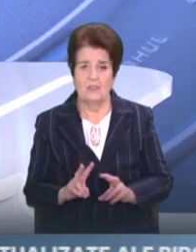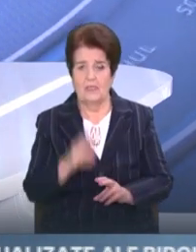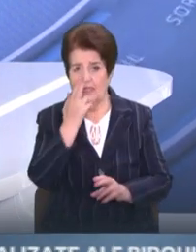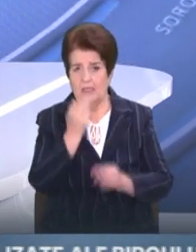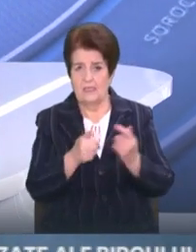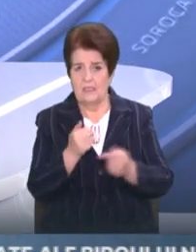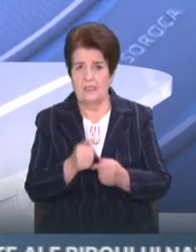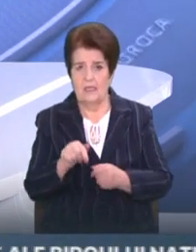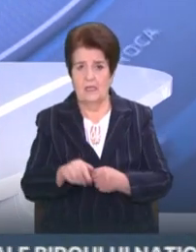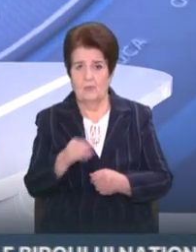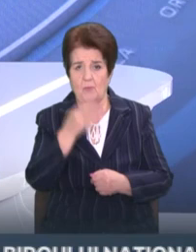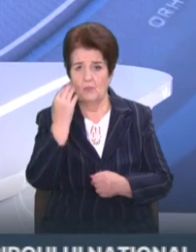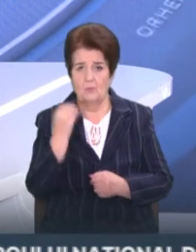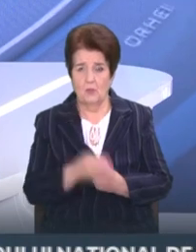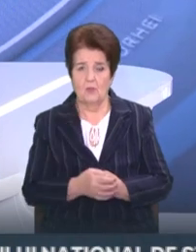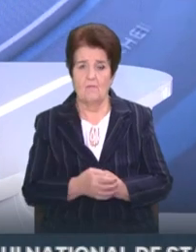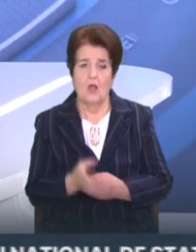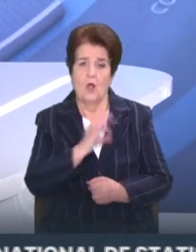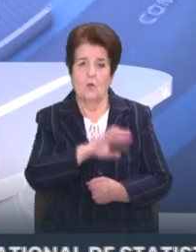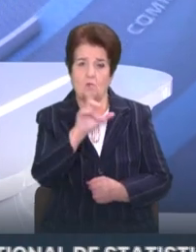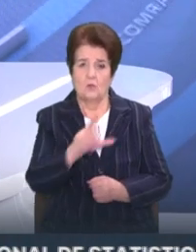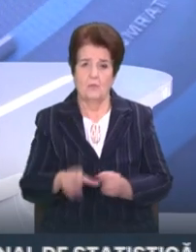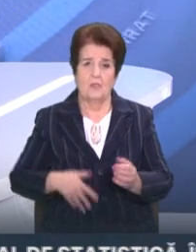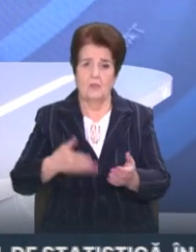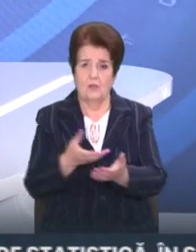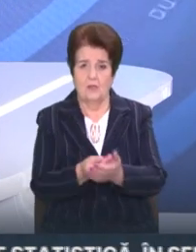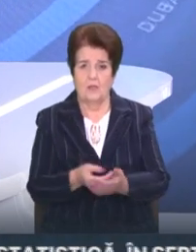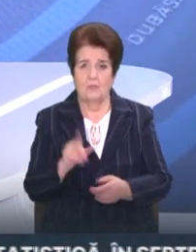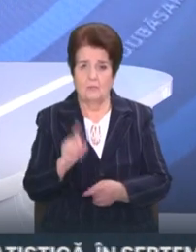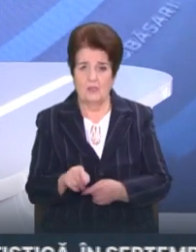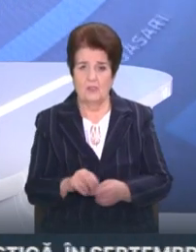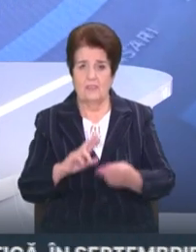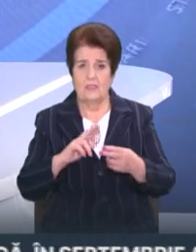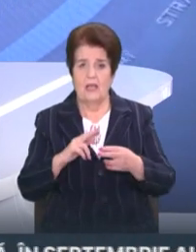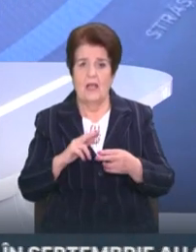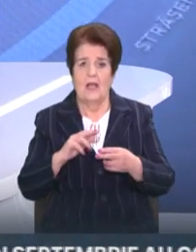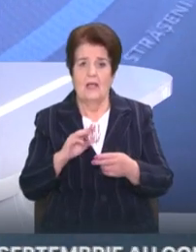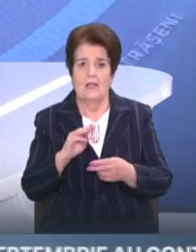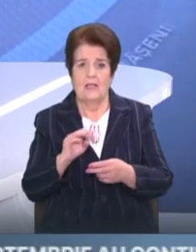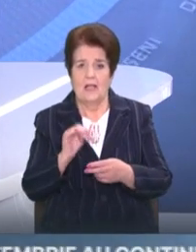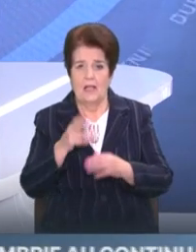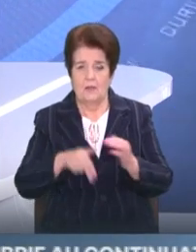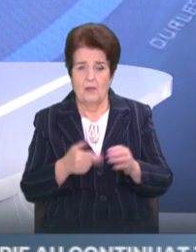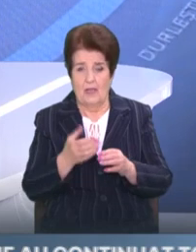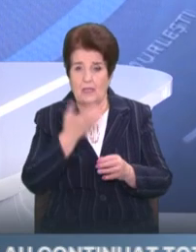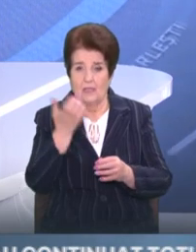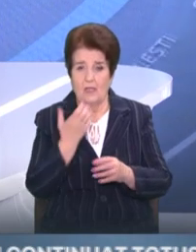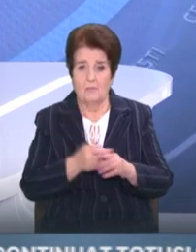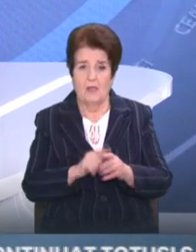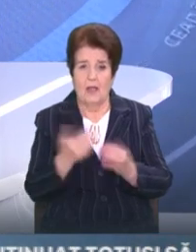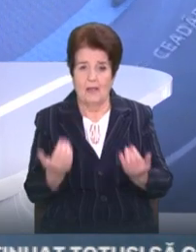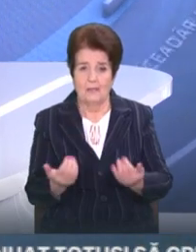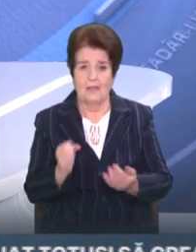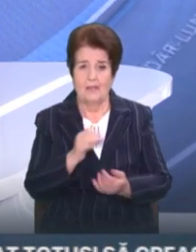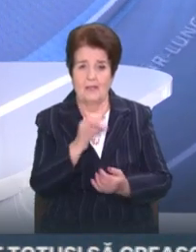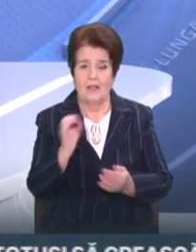Republicii Moldova. Consumatorii vor fi nevoiți să achite sume consistente pentru agentul termic și alte facilități energetice, mai ales că astăzi ANRE-ul a